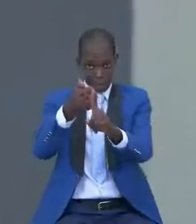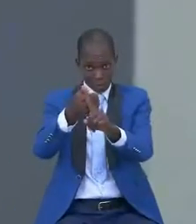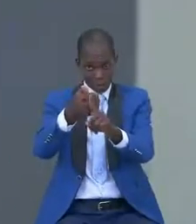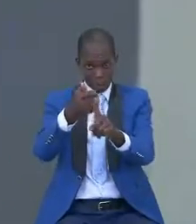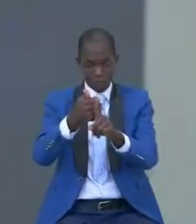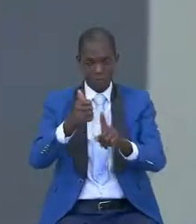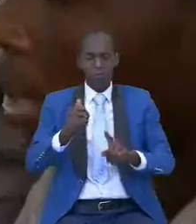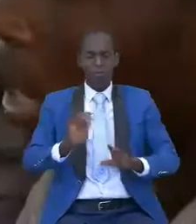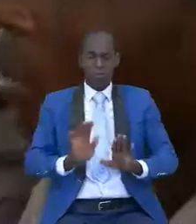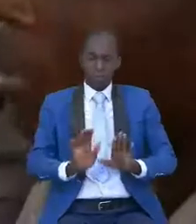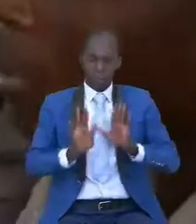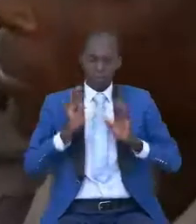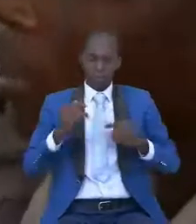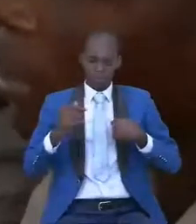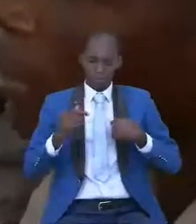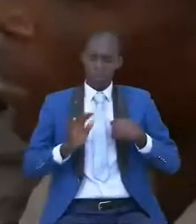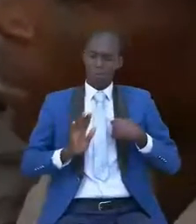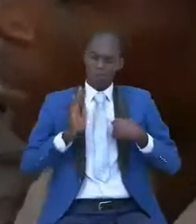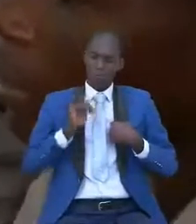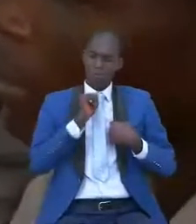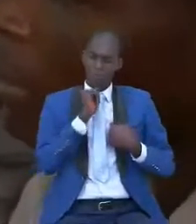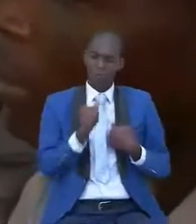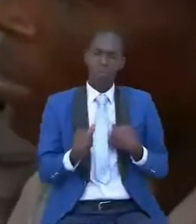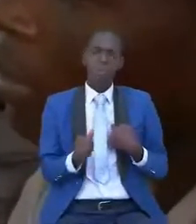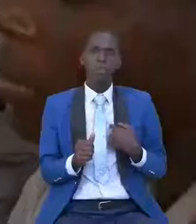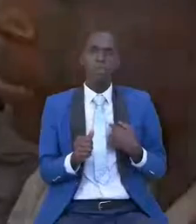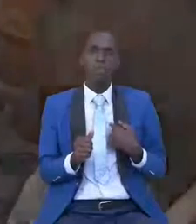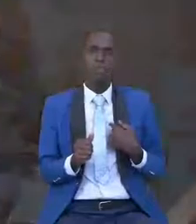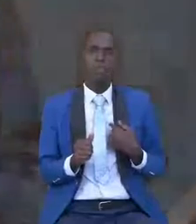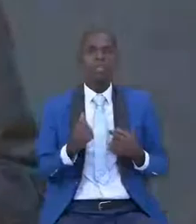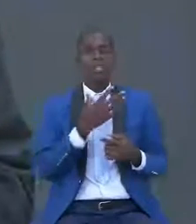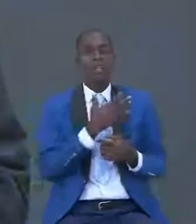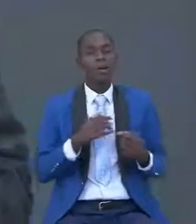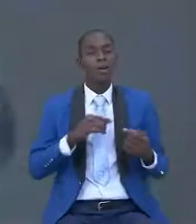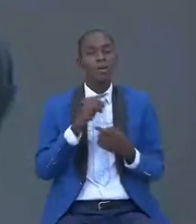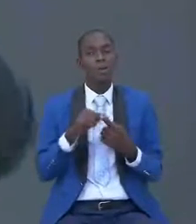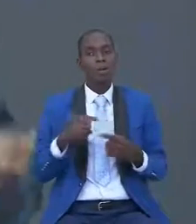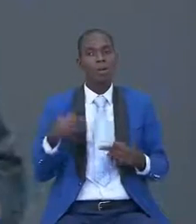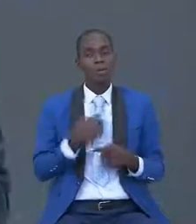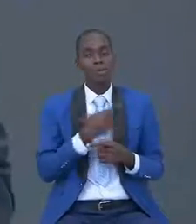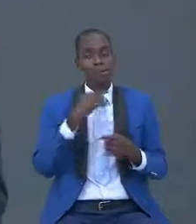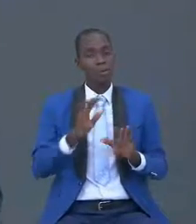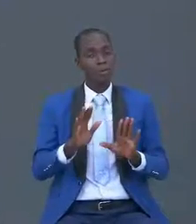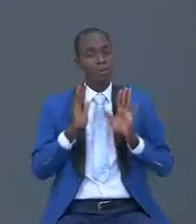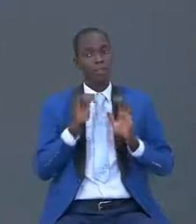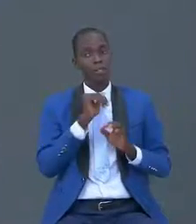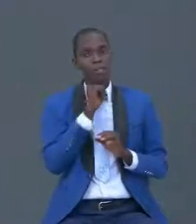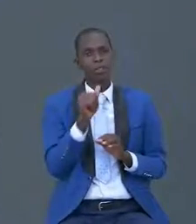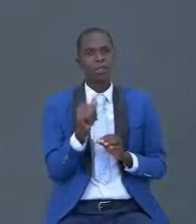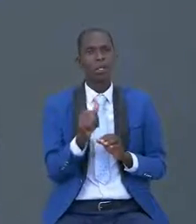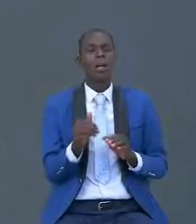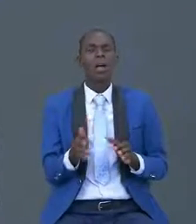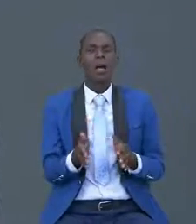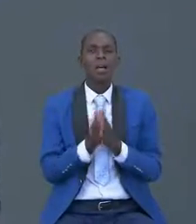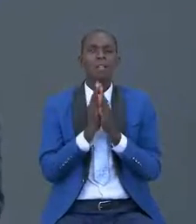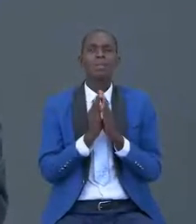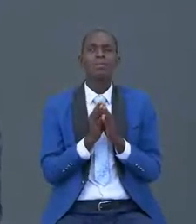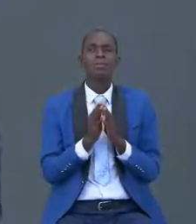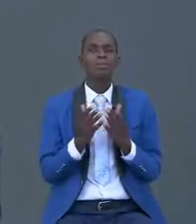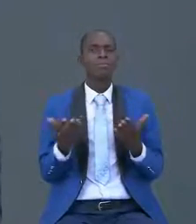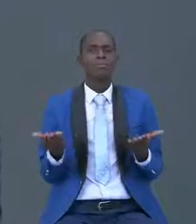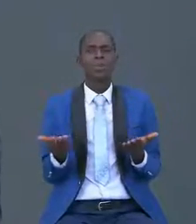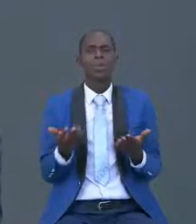Dis-toi cela. Quand tu dis ne crains point, Pose-toi la question, en réalité,